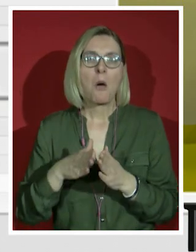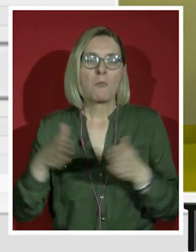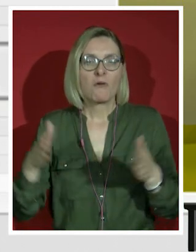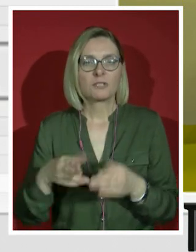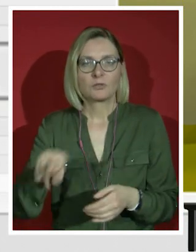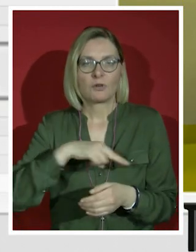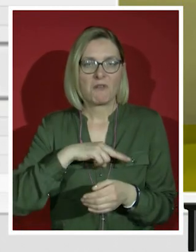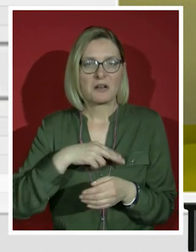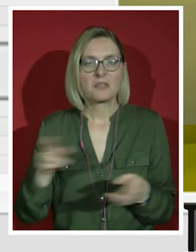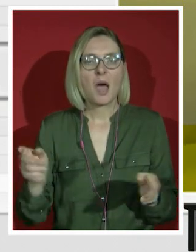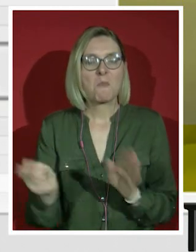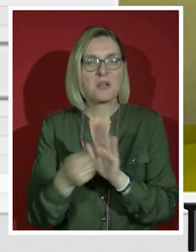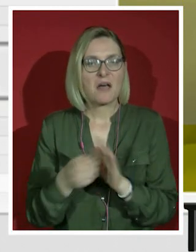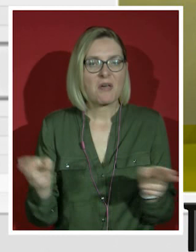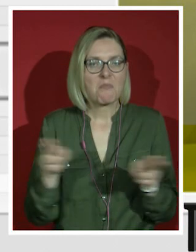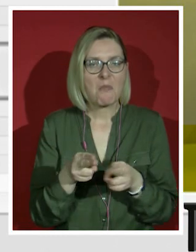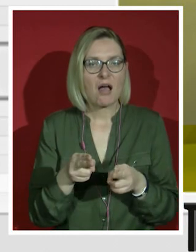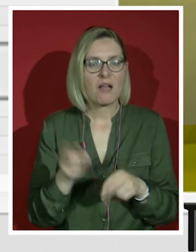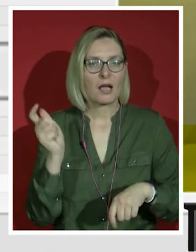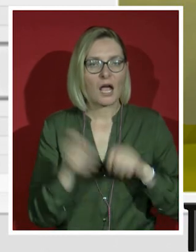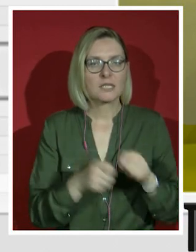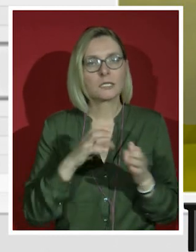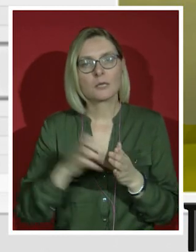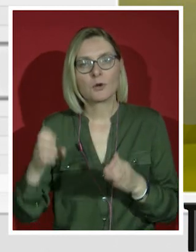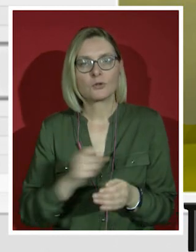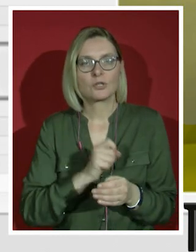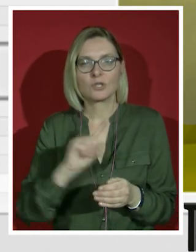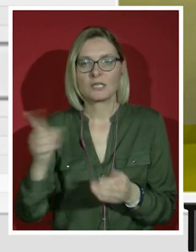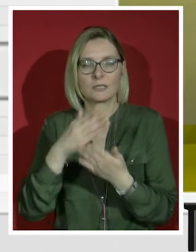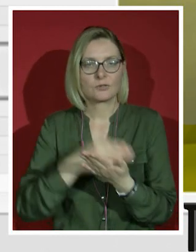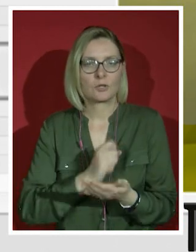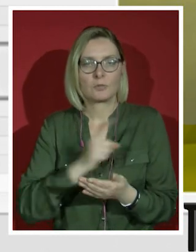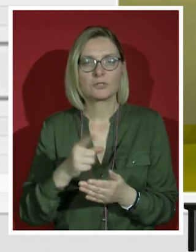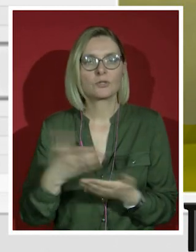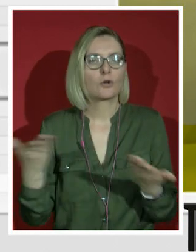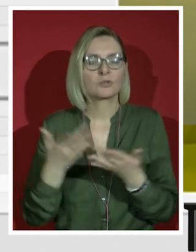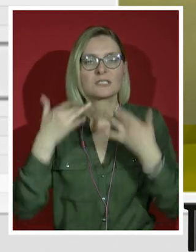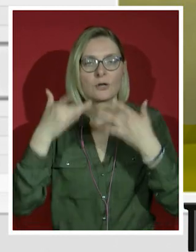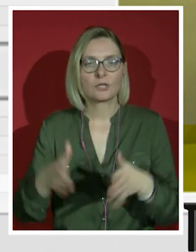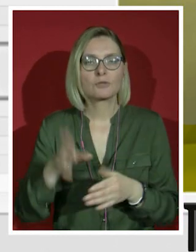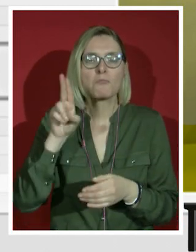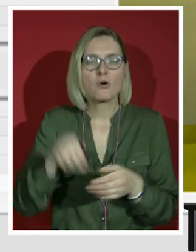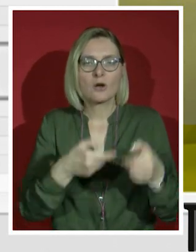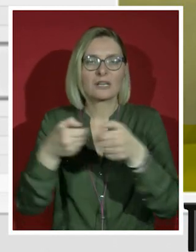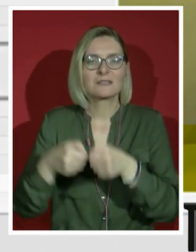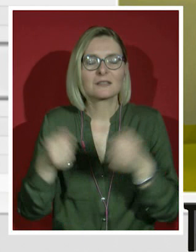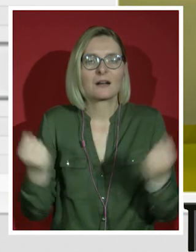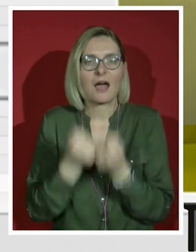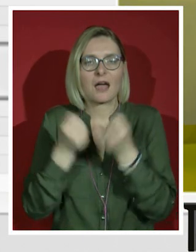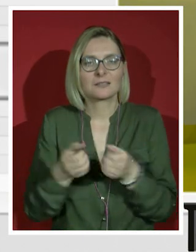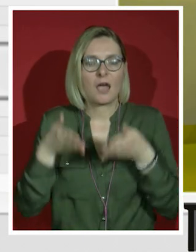и да продолжат со својот нелегален бизнис, отколку да се откажат од тоа. Да. Така да мора организирана акција. Тука